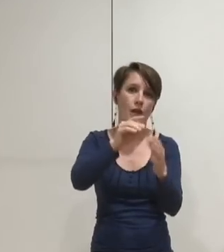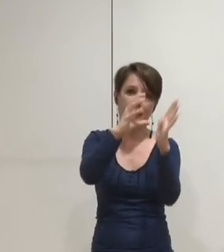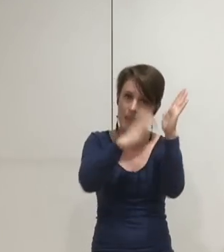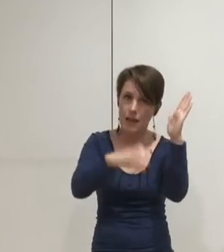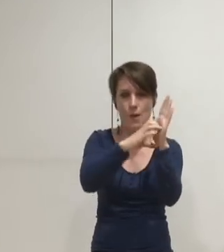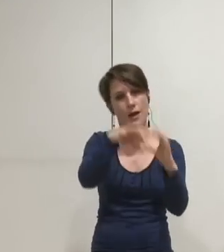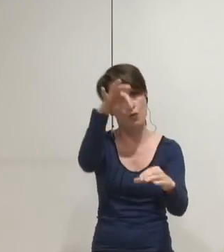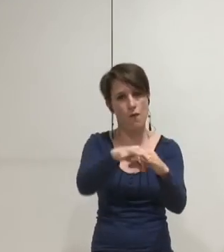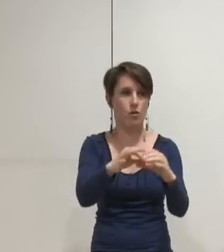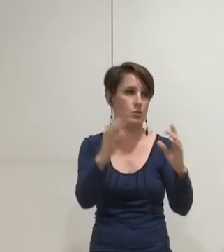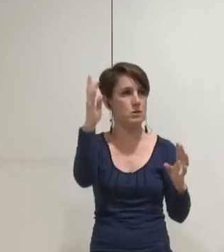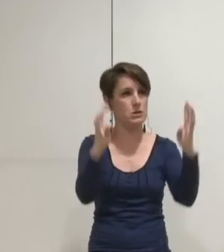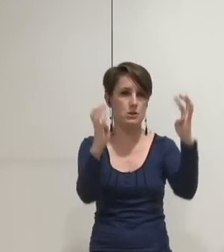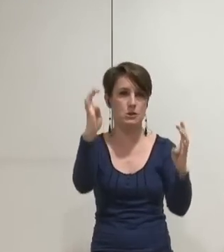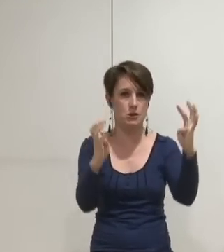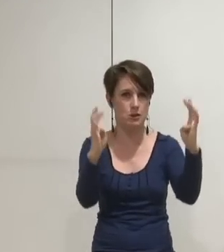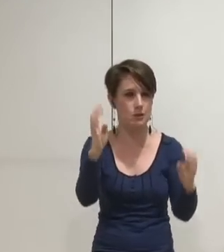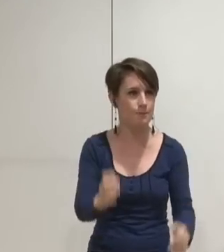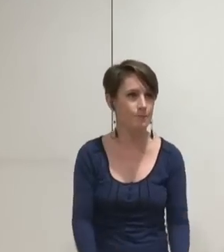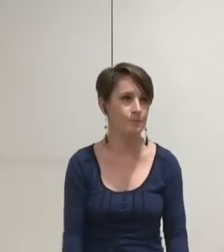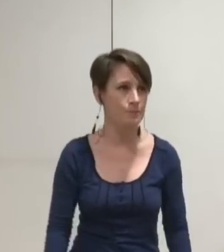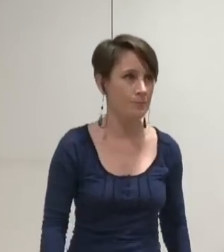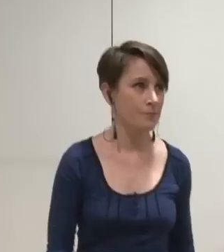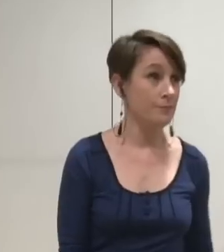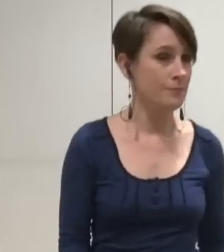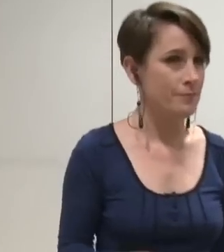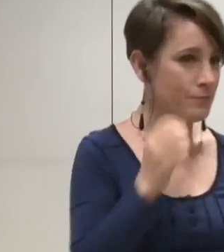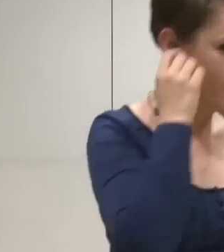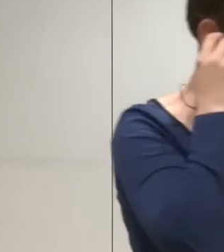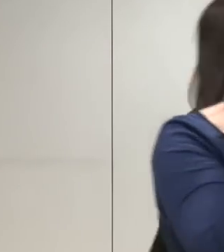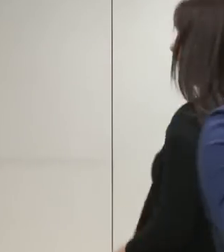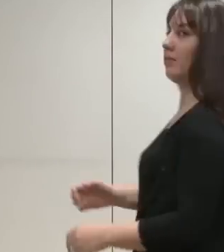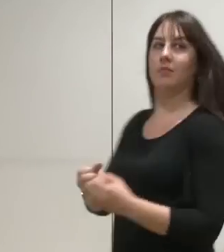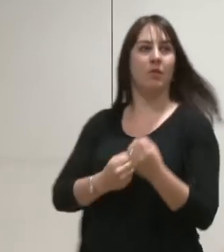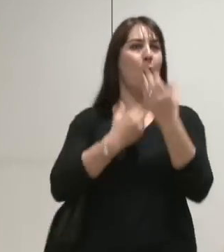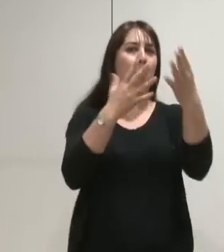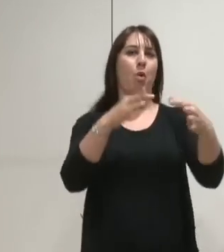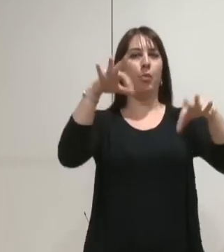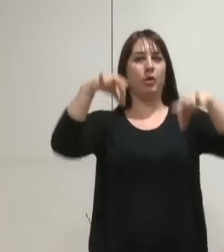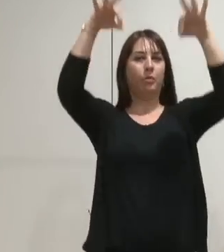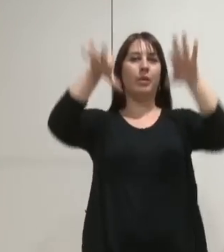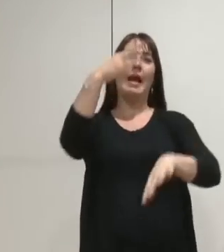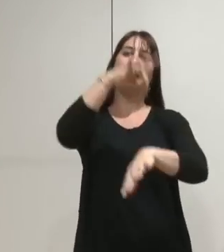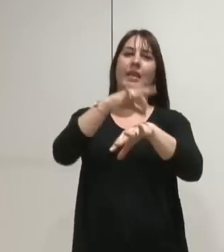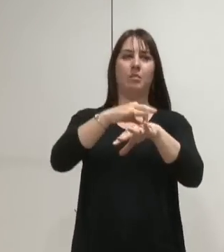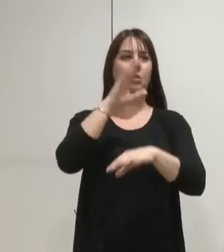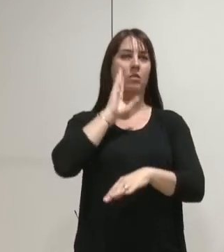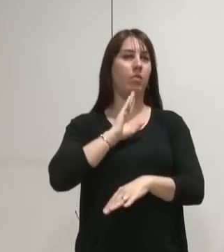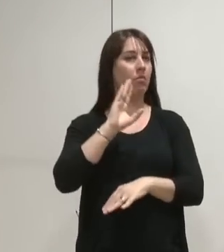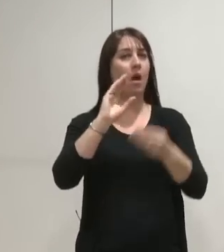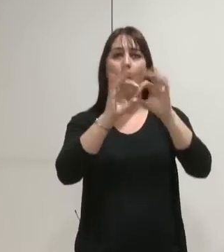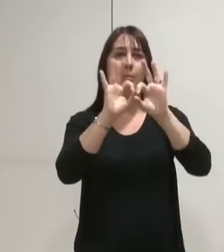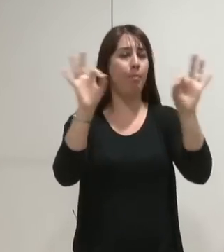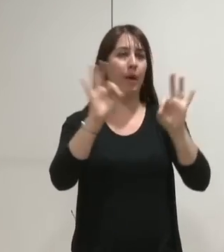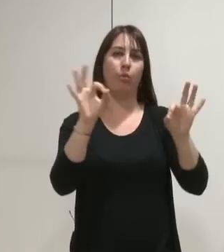délibération allez je vous demande souz je vous je vous demande une suspension de séance de 15 minutes il y a pas de problème monsieur chamussi vous pouvez aller donc